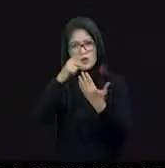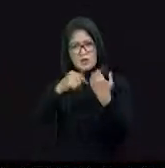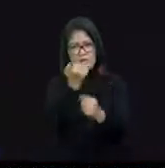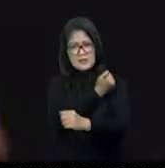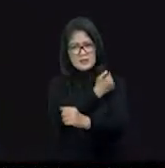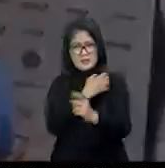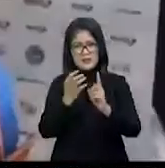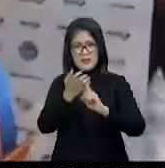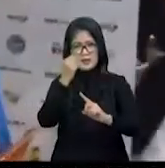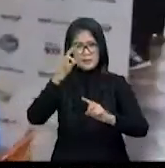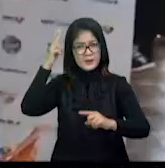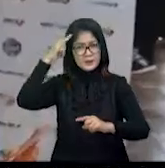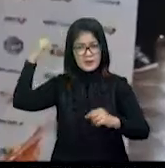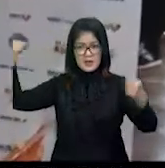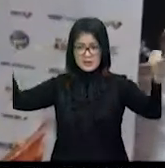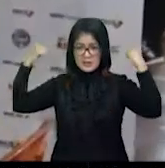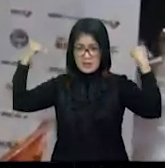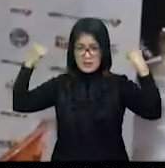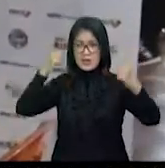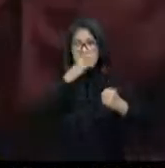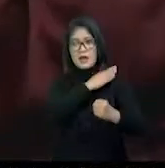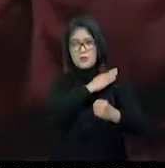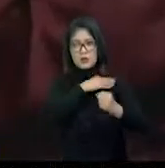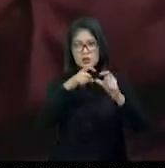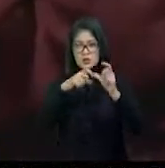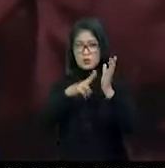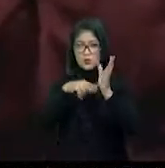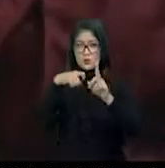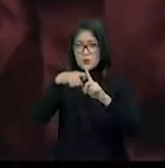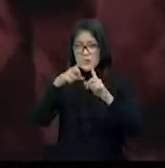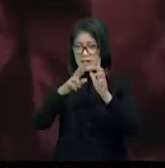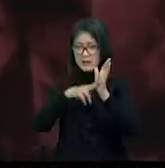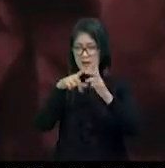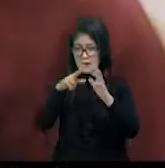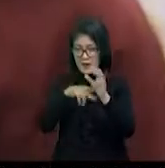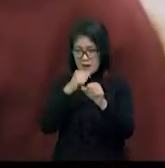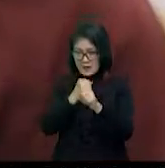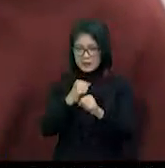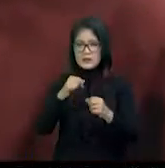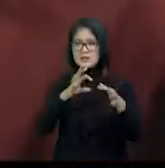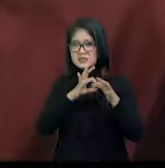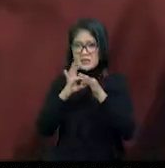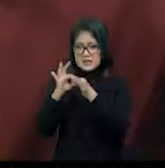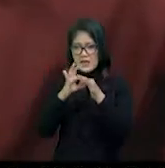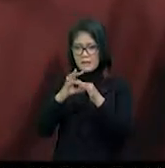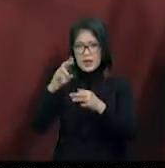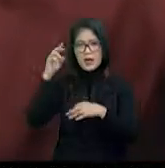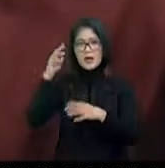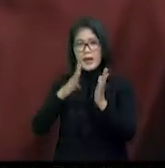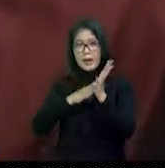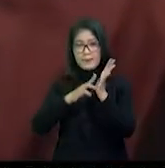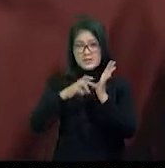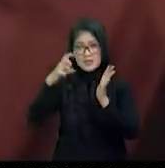kerjasama Dinas Kesehatan Kabupaten Kuningan yang didukung oleh MNC Peduli. Dalam vaksinasi ini disiapkan dosis vaksin jenis AstraZeneca untuk